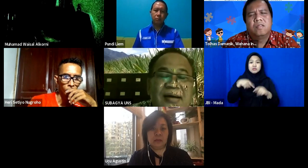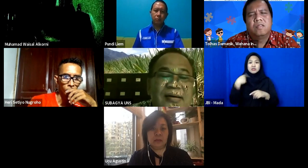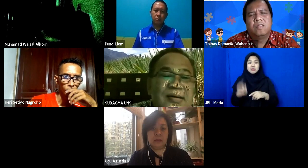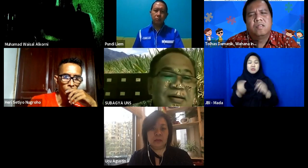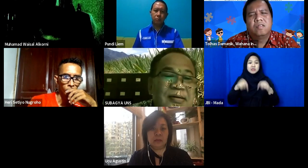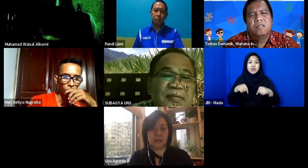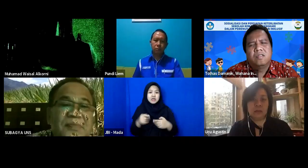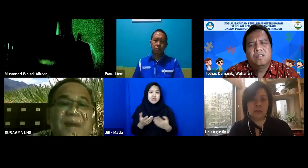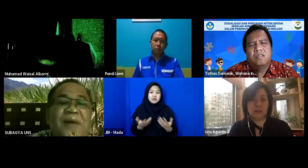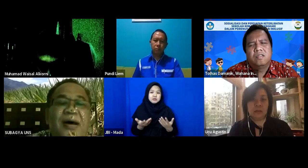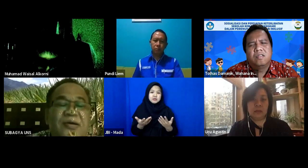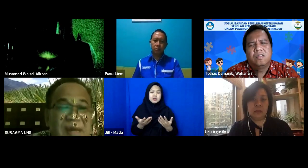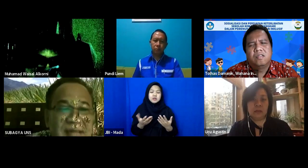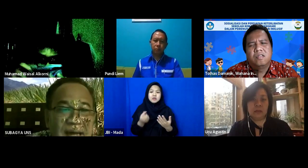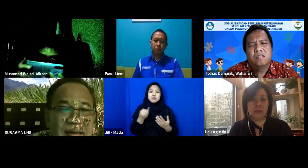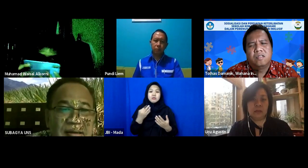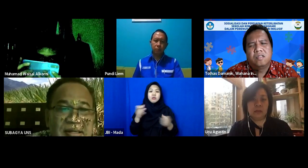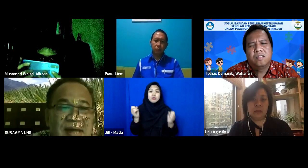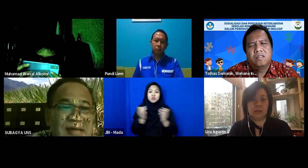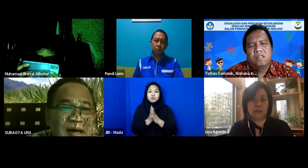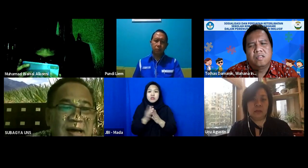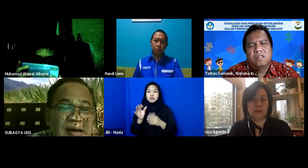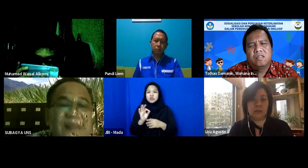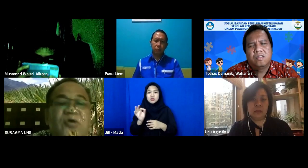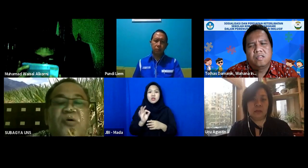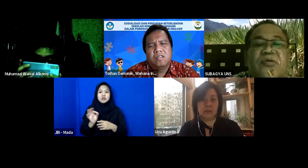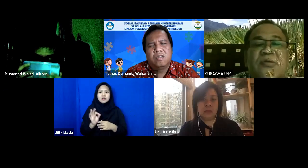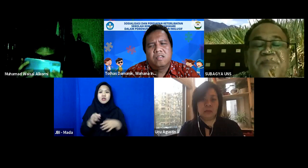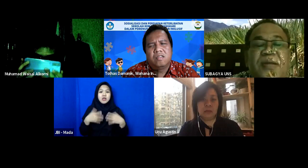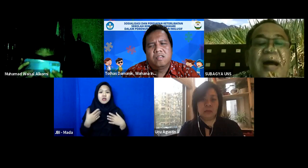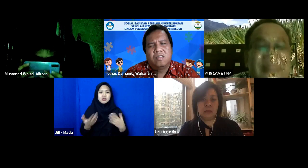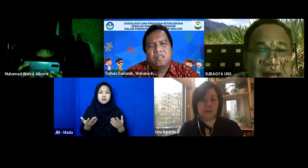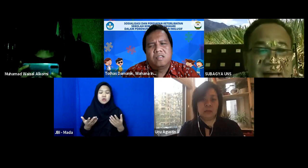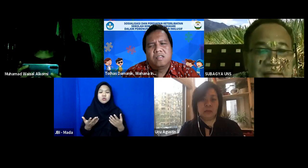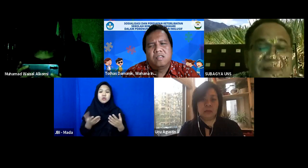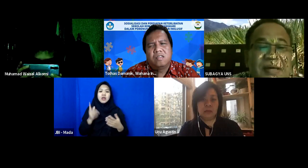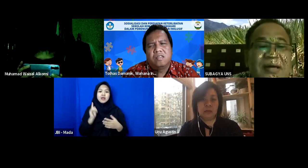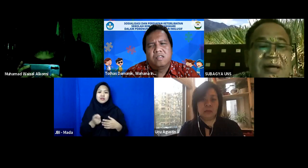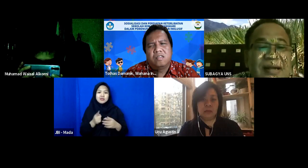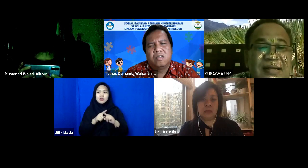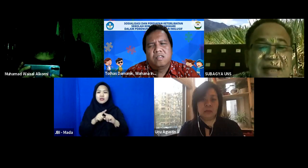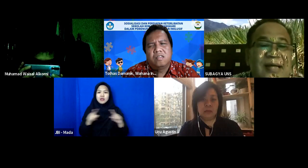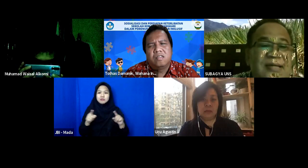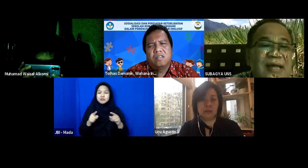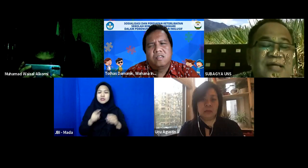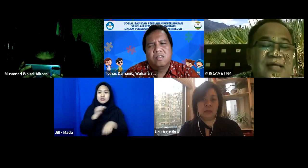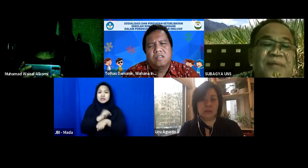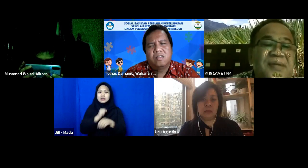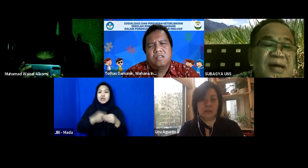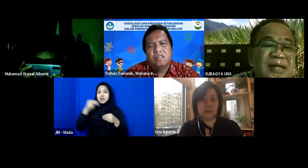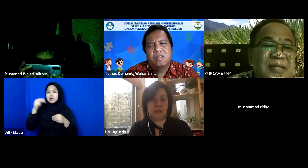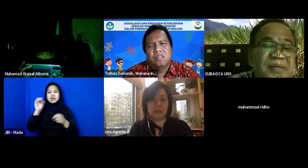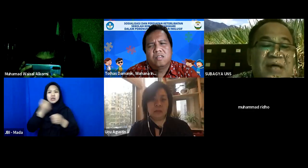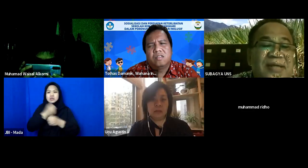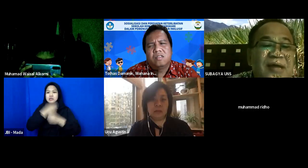sekarang ya berapa jumlahnya tidak ada atau ada tetapi karirnya tidak jelas jika